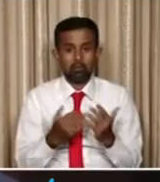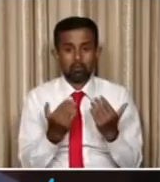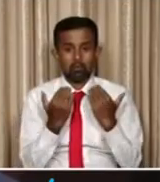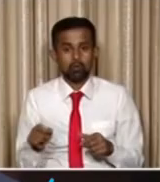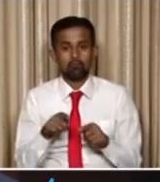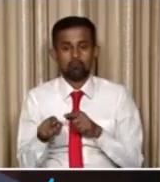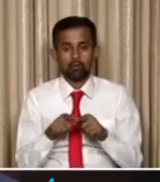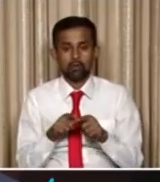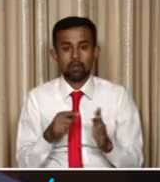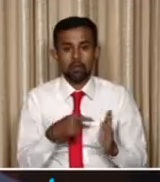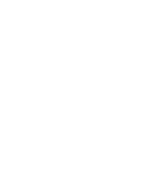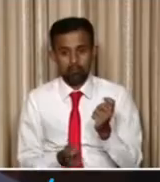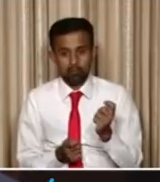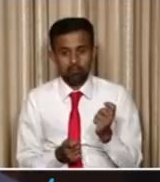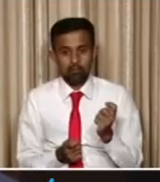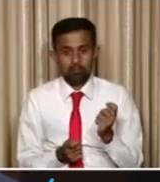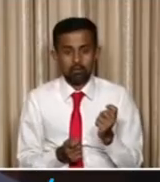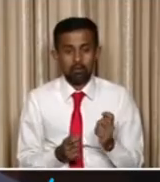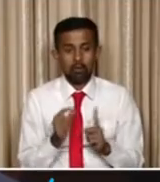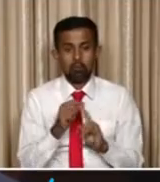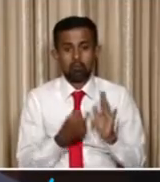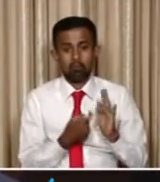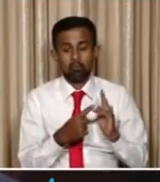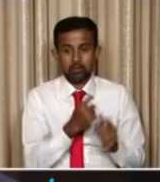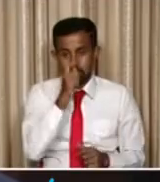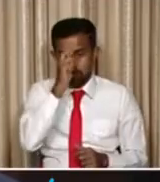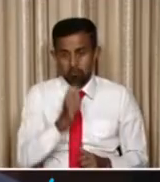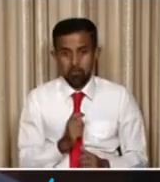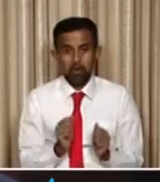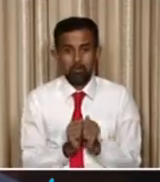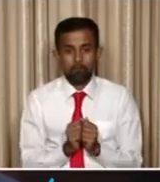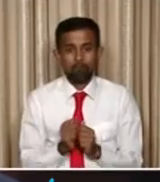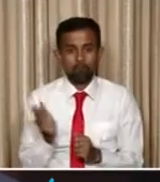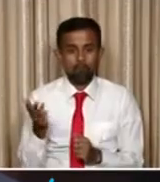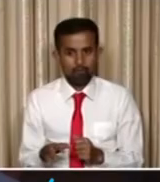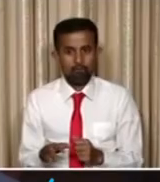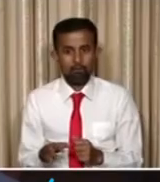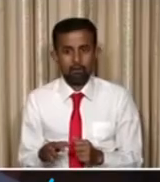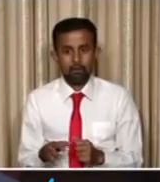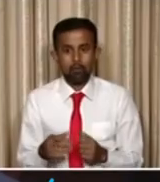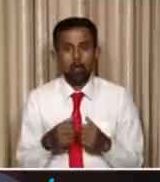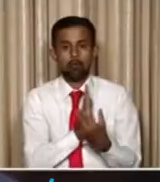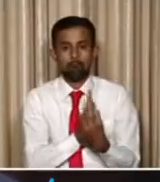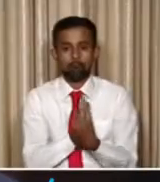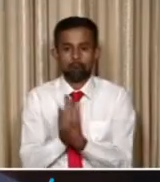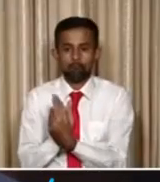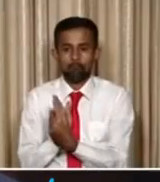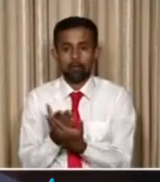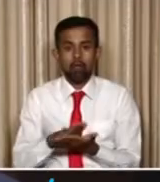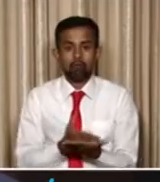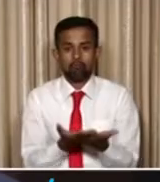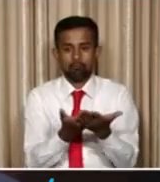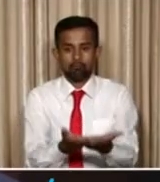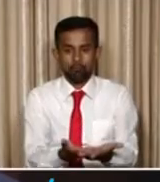උපදේශකවරයෙක් හැටියට ශ්‍රී ලංකා ක්‍රිකට් එකේ මහාචාර්ය රංජිත් බණ්ඩාර මැතිතුමා කටයුතු කරලා තිබෙනවා මම ඒකට අදාළ සියලුම ලිපිලේඛන හැන්සාත් ගත